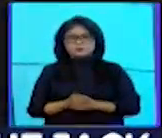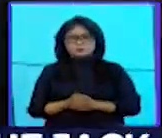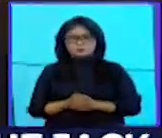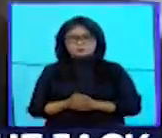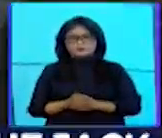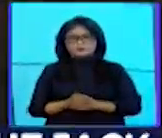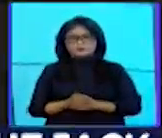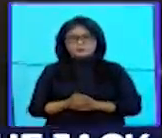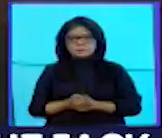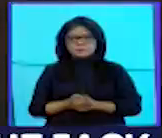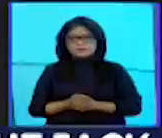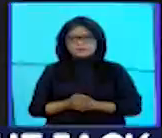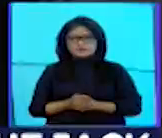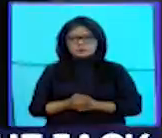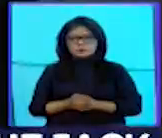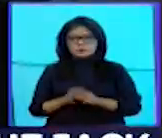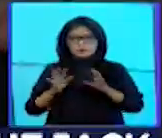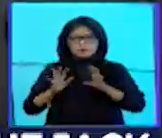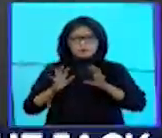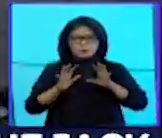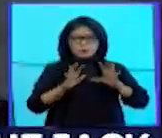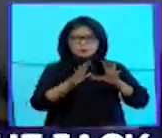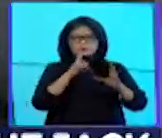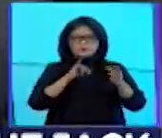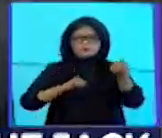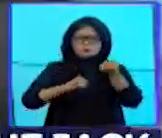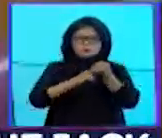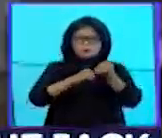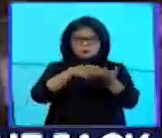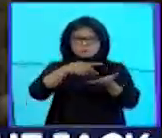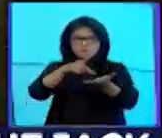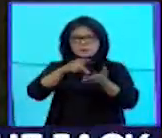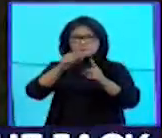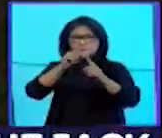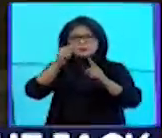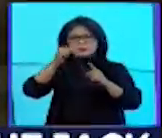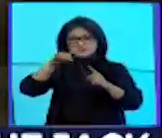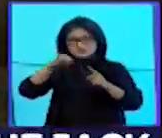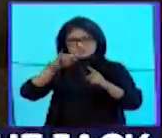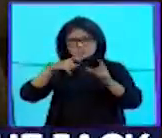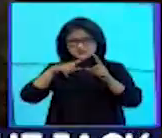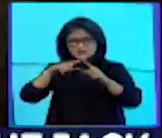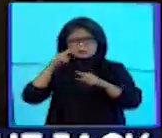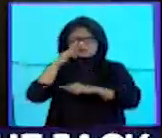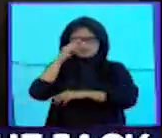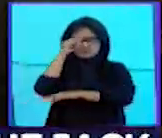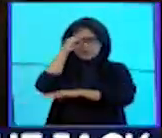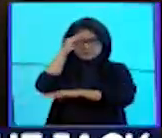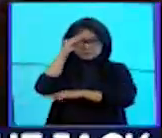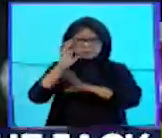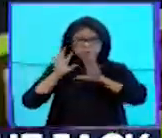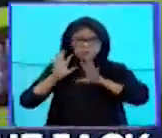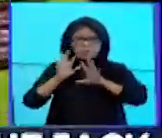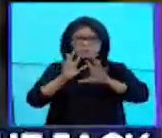Kericuan mewarnai pembubaran konvoi supporter Persija Jakarta di Bundaran Hotel Indonesia Senin dini hari. Kericuan terjadi karena seorang supporter menolak